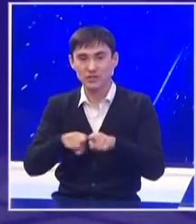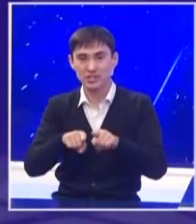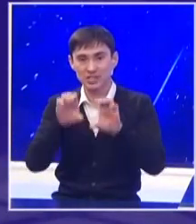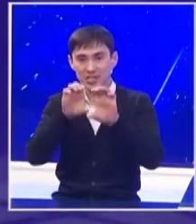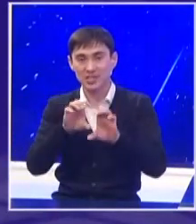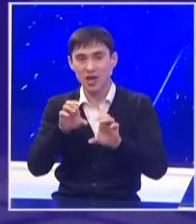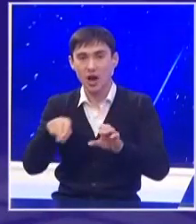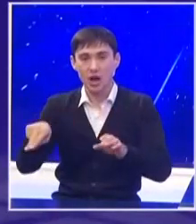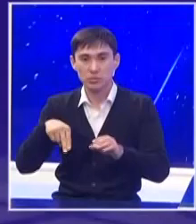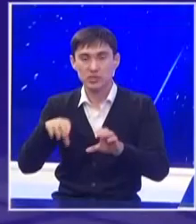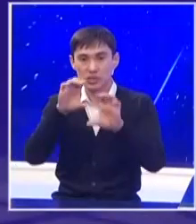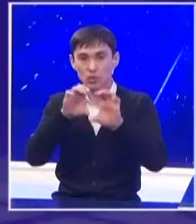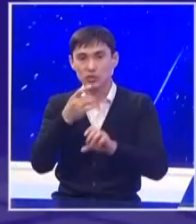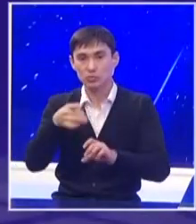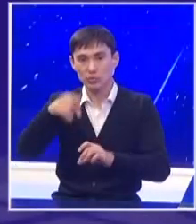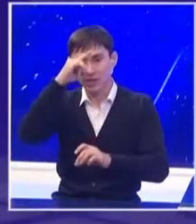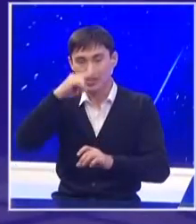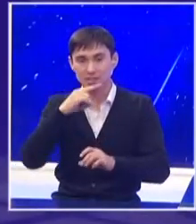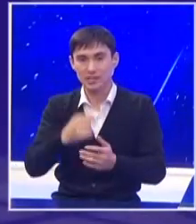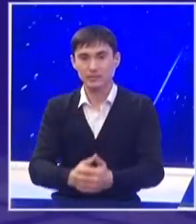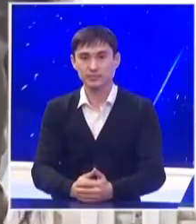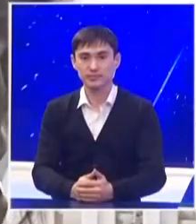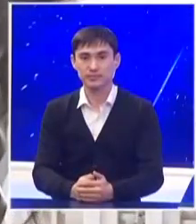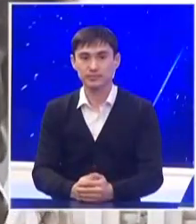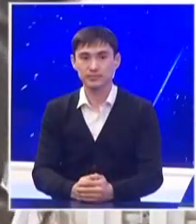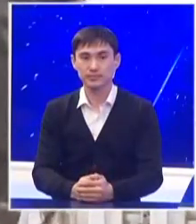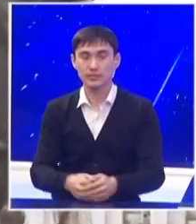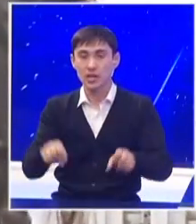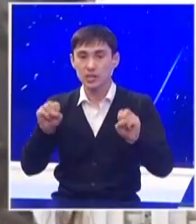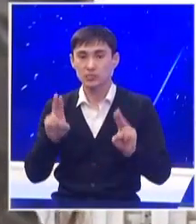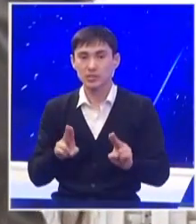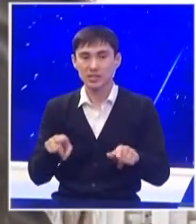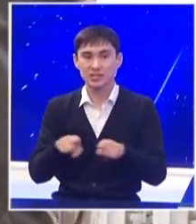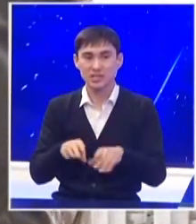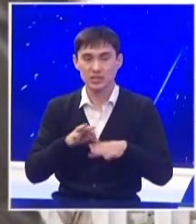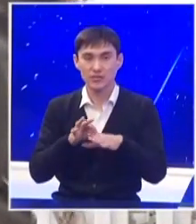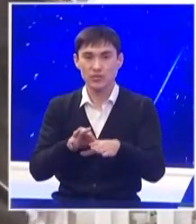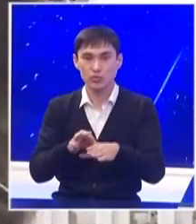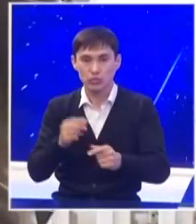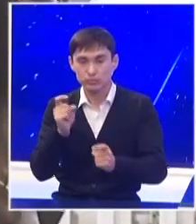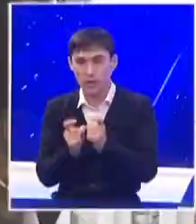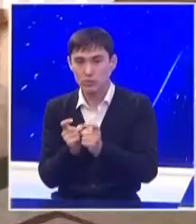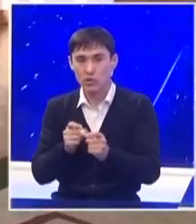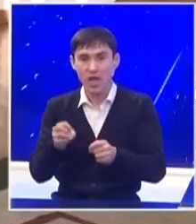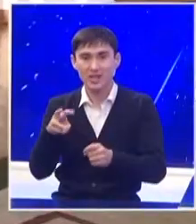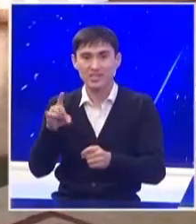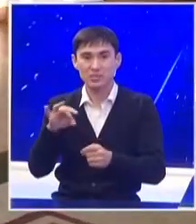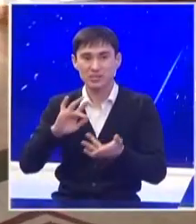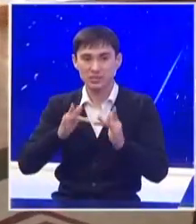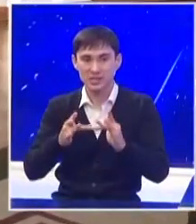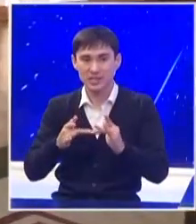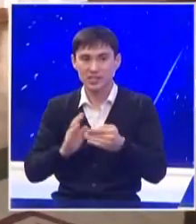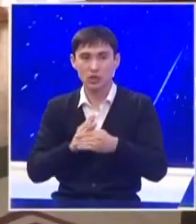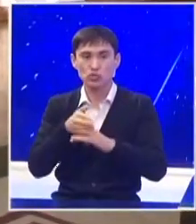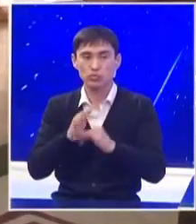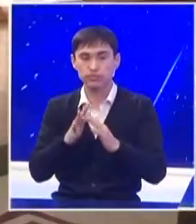статье Административного кодекса Республики Казахстан. Специалисты также ведут неустанную борьбу с экстремистскими сайтами. Их